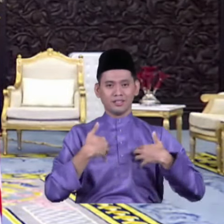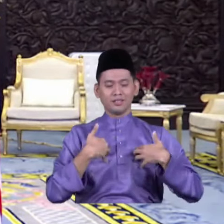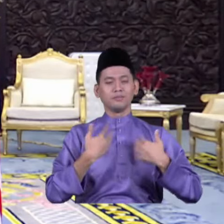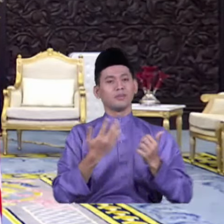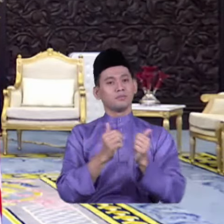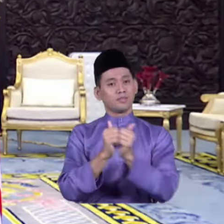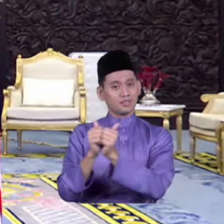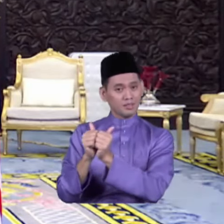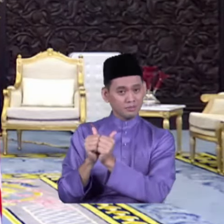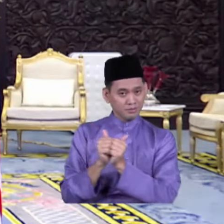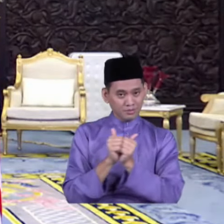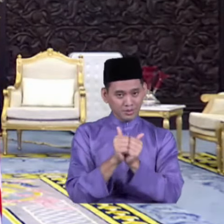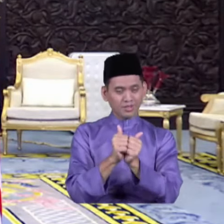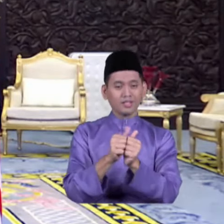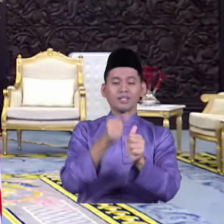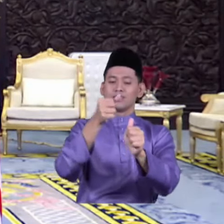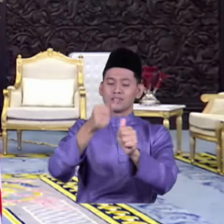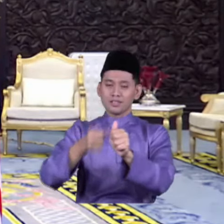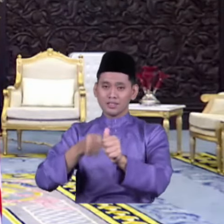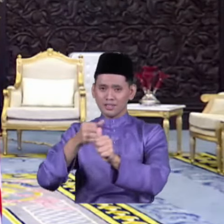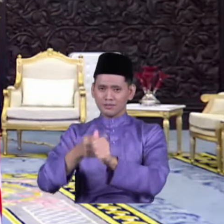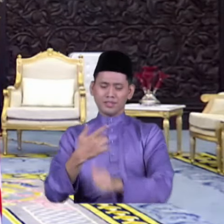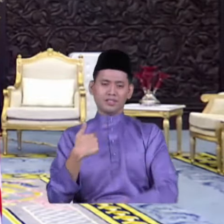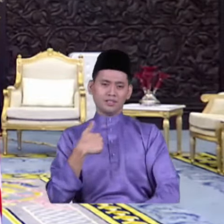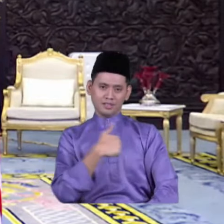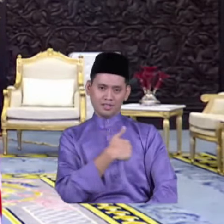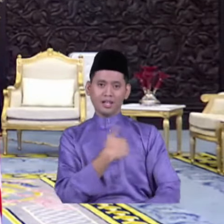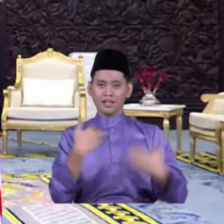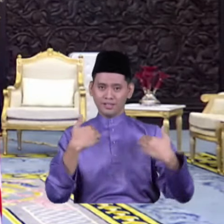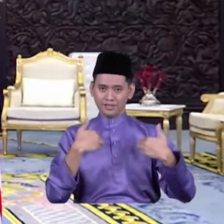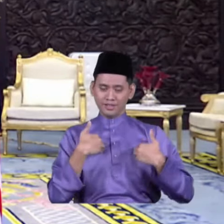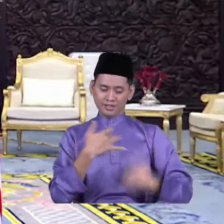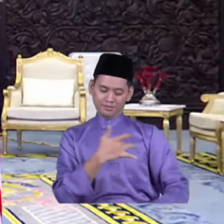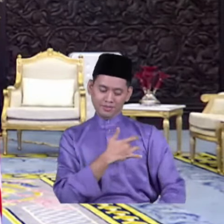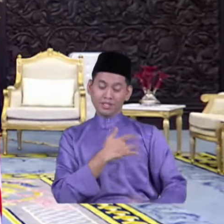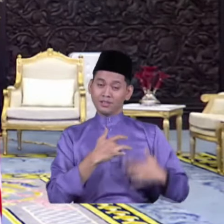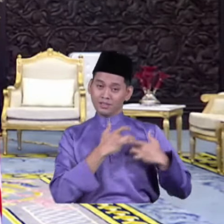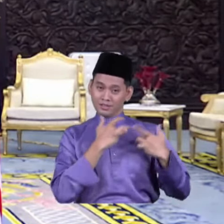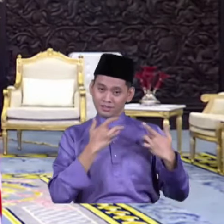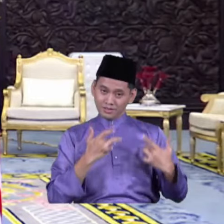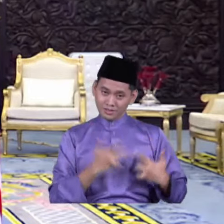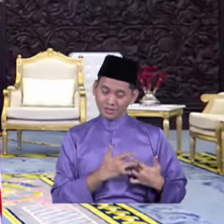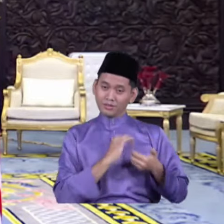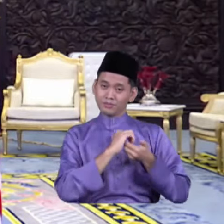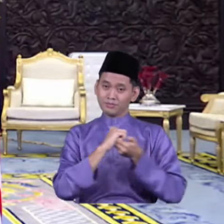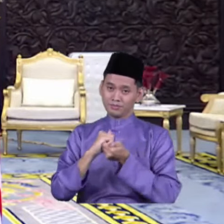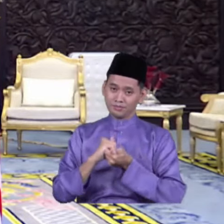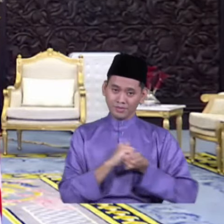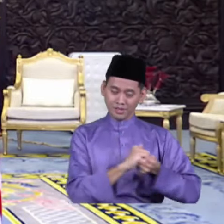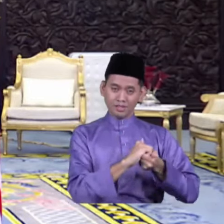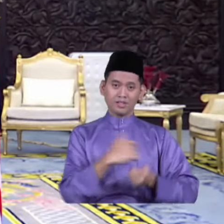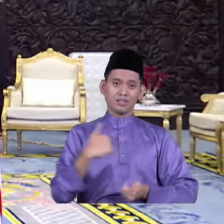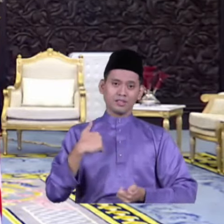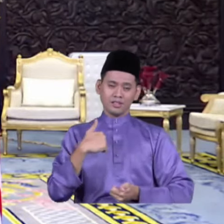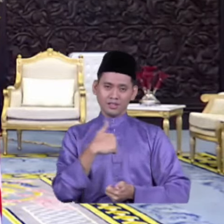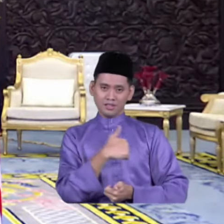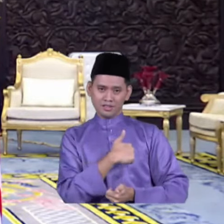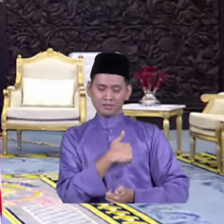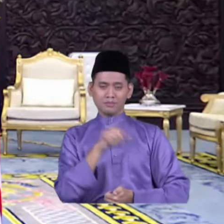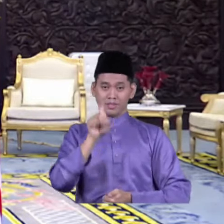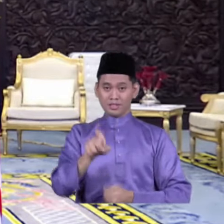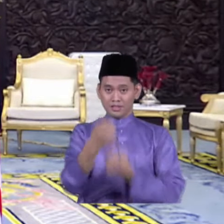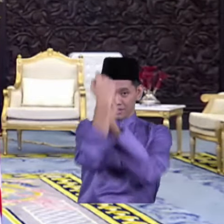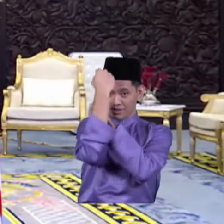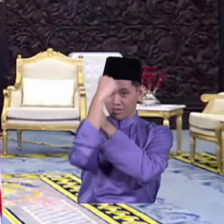sebatikan dalam setiap Sanubari jiwa untuk menjunjung kesetiaan kepada raja